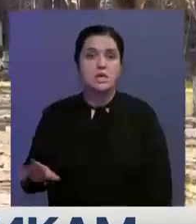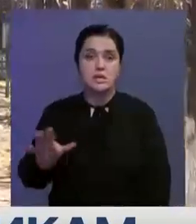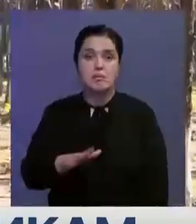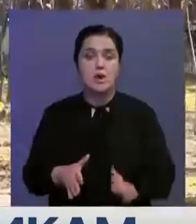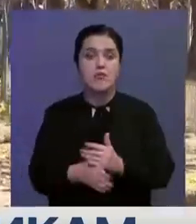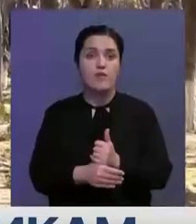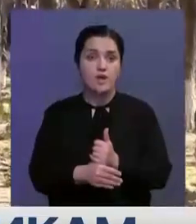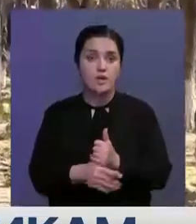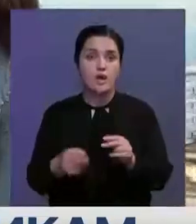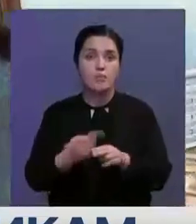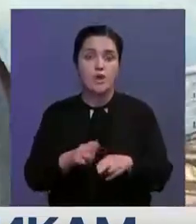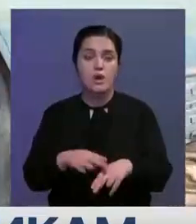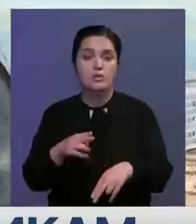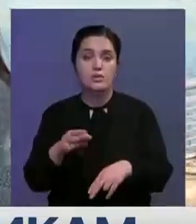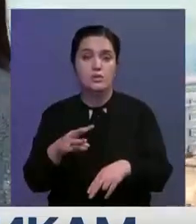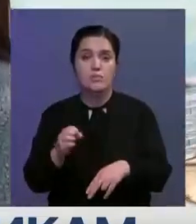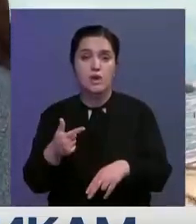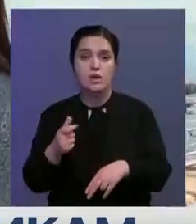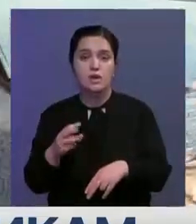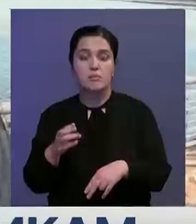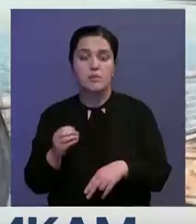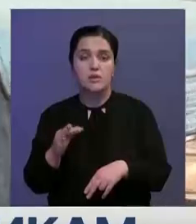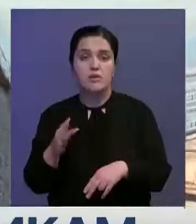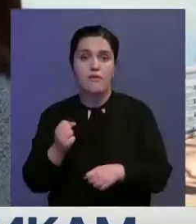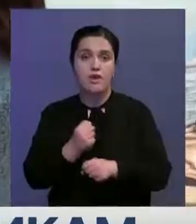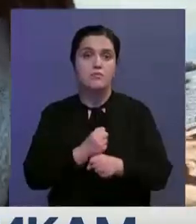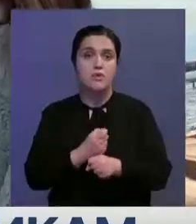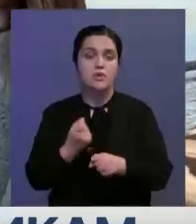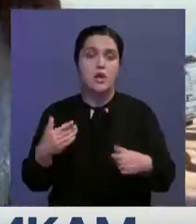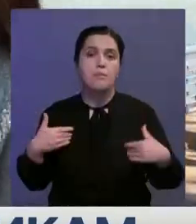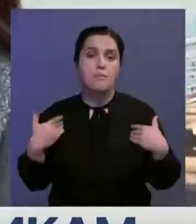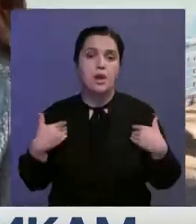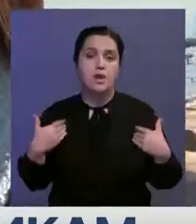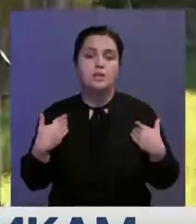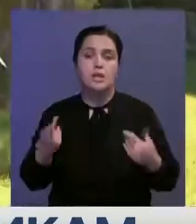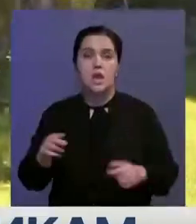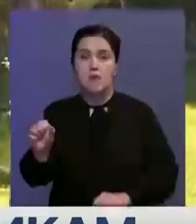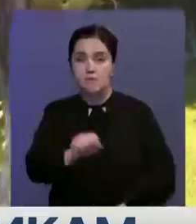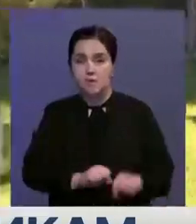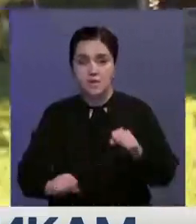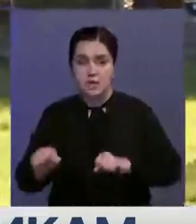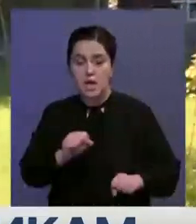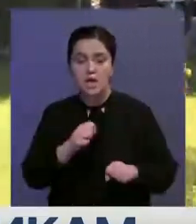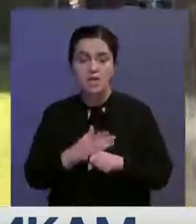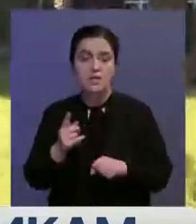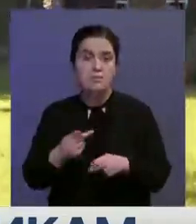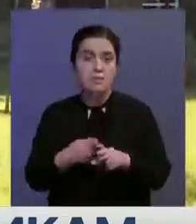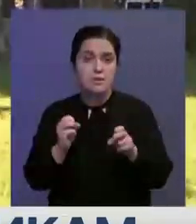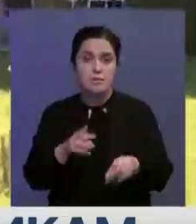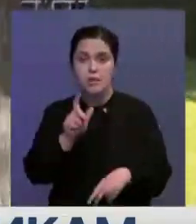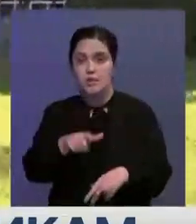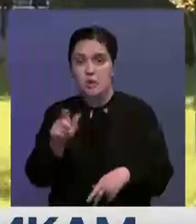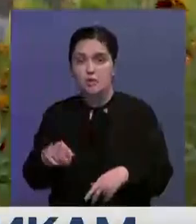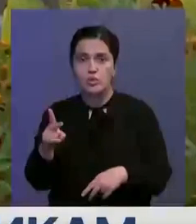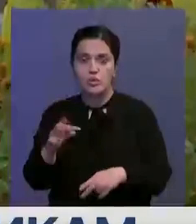Атырау, подопечная Маржан Досмагамбетова разработала еще одно полезное средство для мытья полов. Оно совершенно безопасно для человека, но губительно